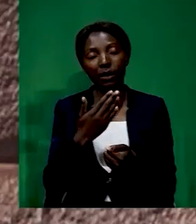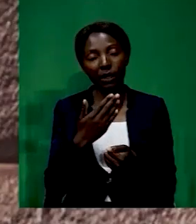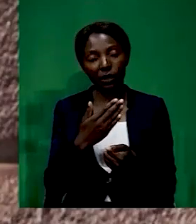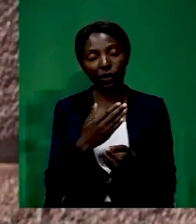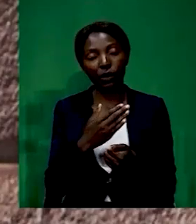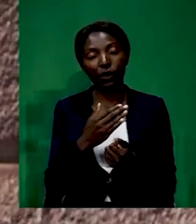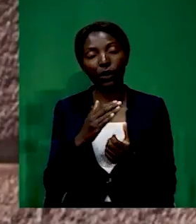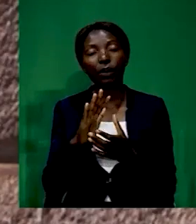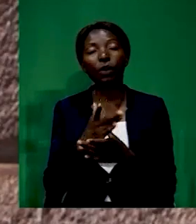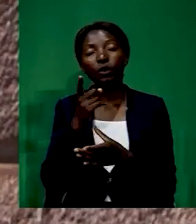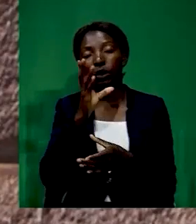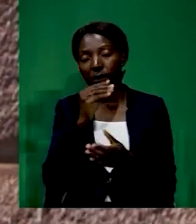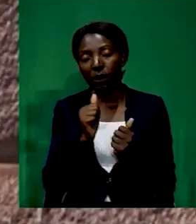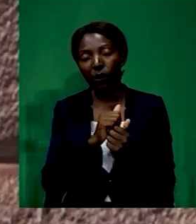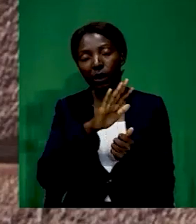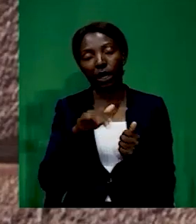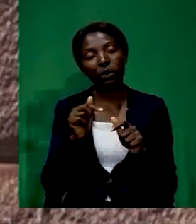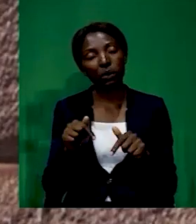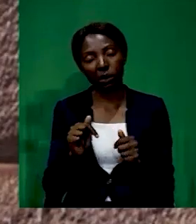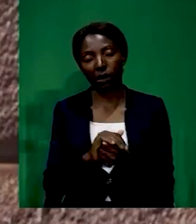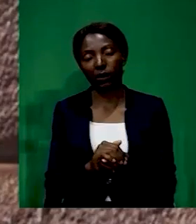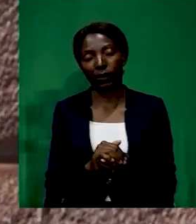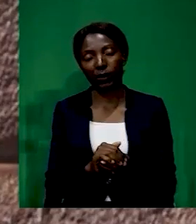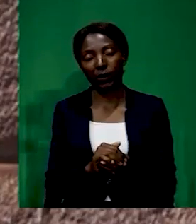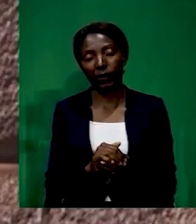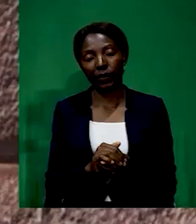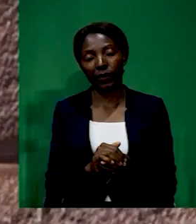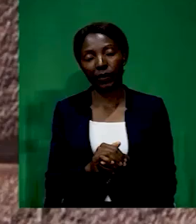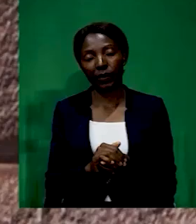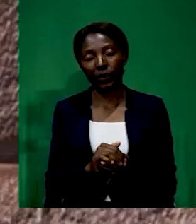Tinotenda nekuti mataura nesu muzuva ranhasi.